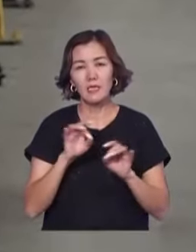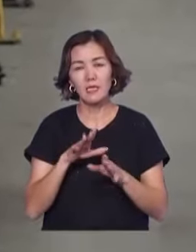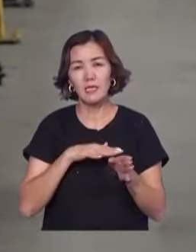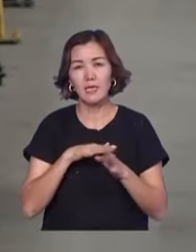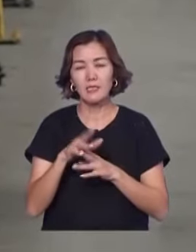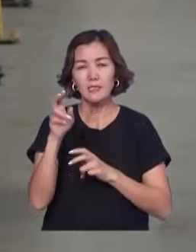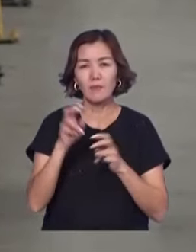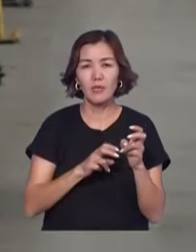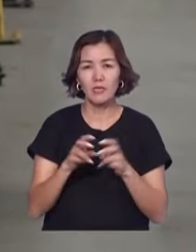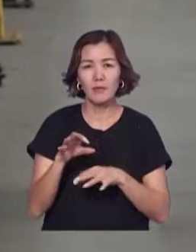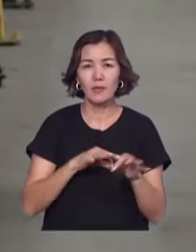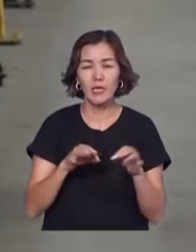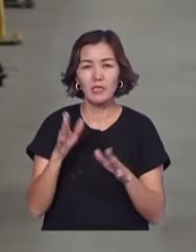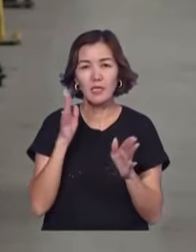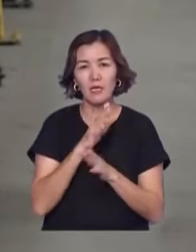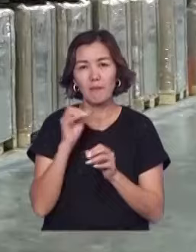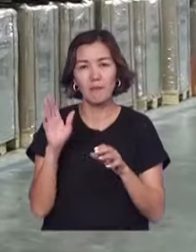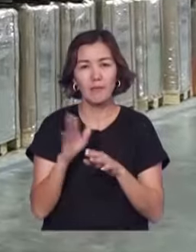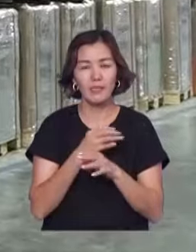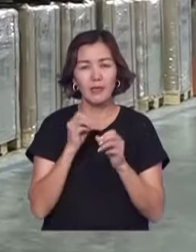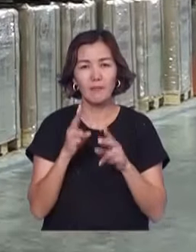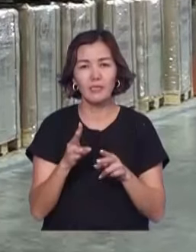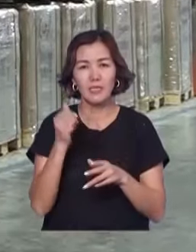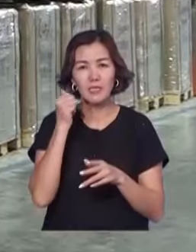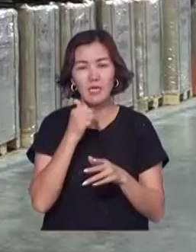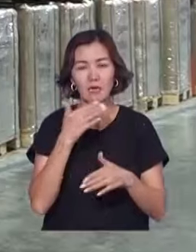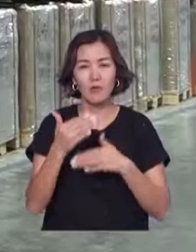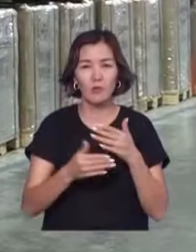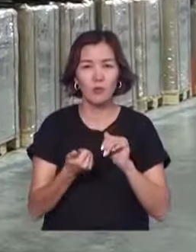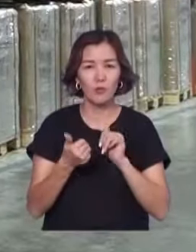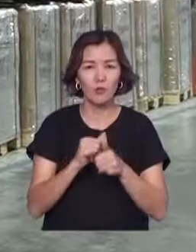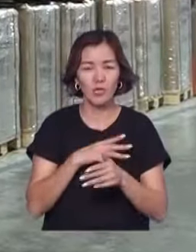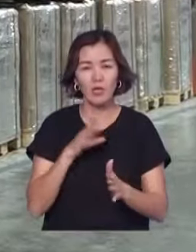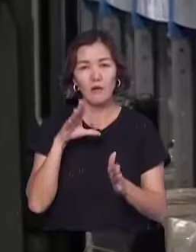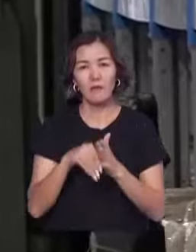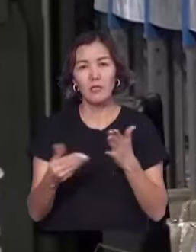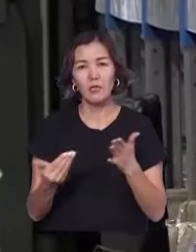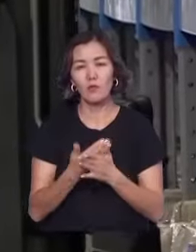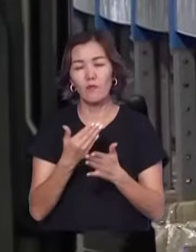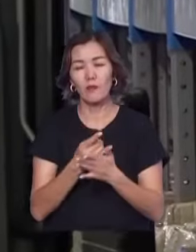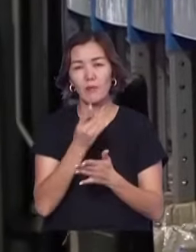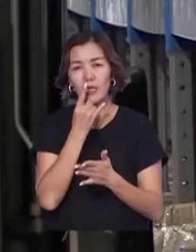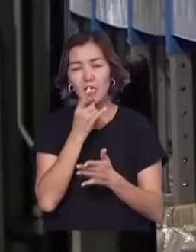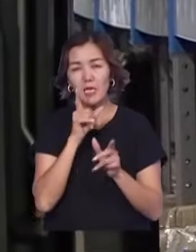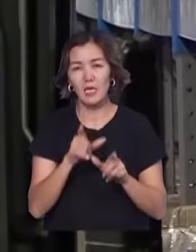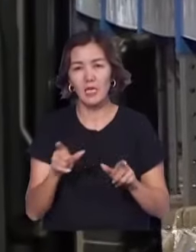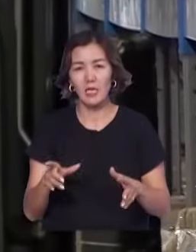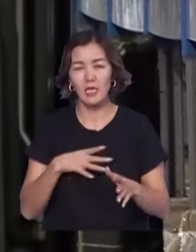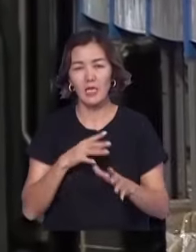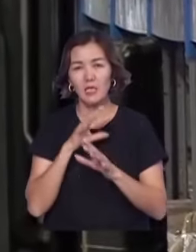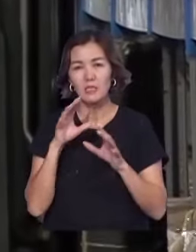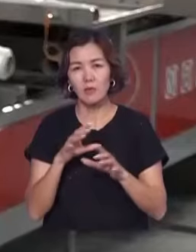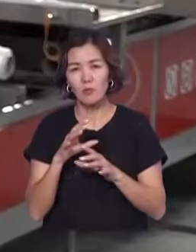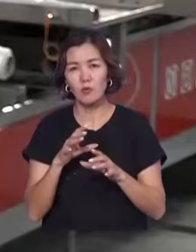на предприятии проекта экологически безопасной утилизации старых аккумуляторов и внедрении технологий переработки батарей с заботой об окружающей